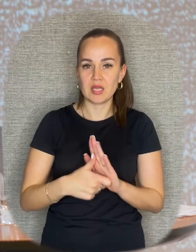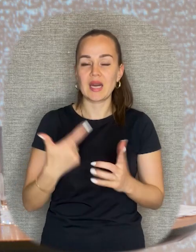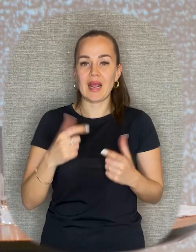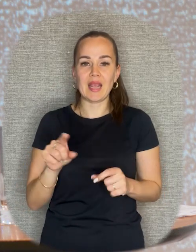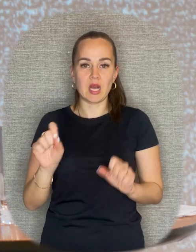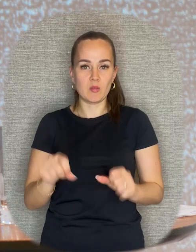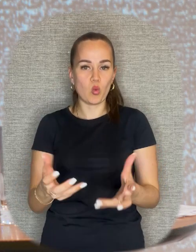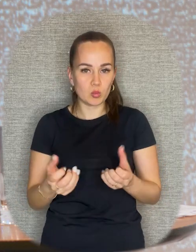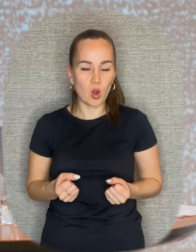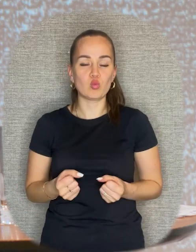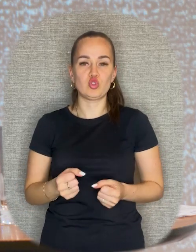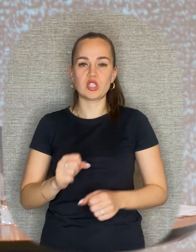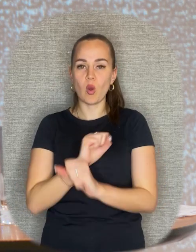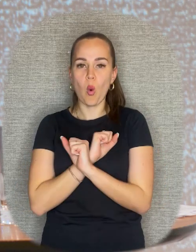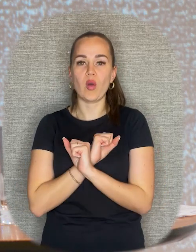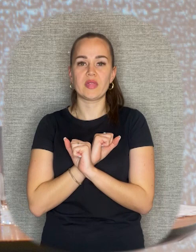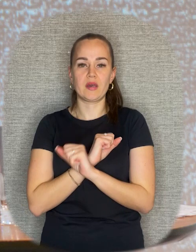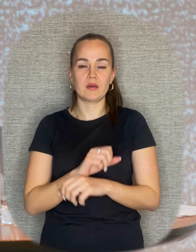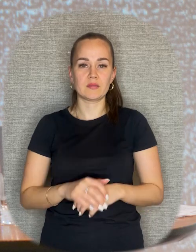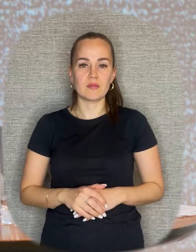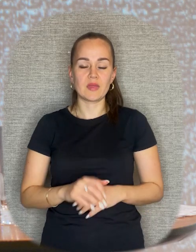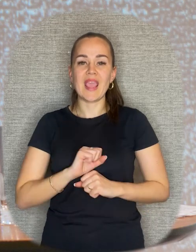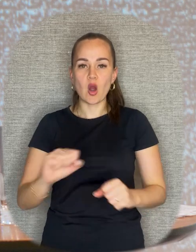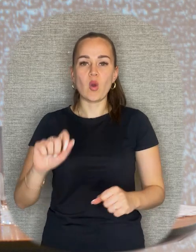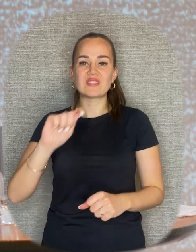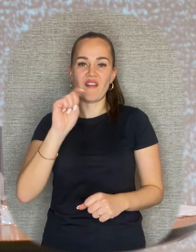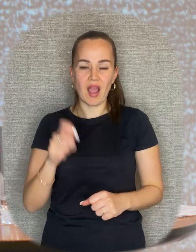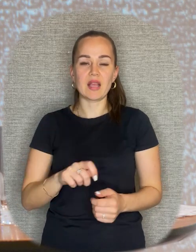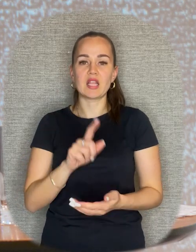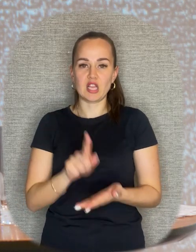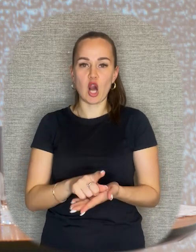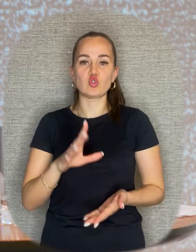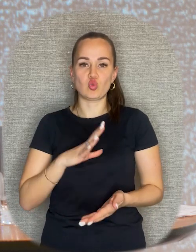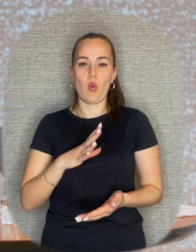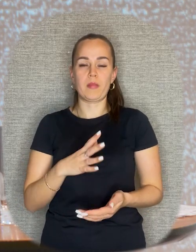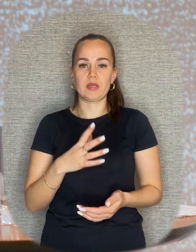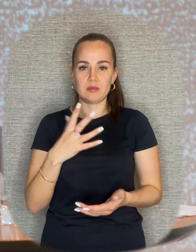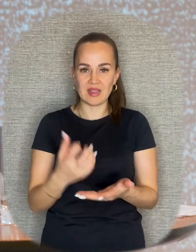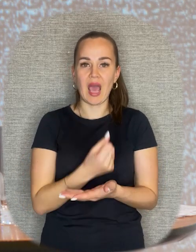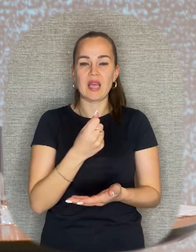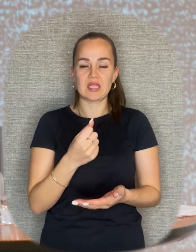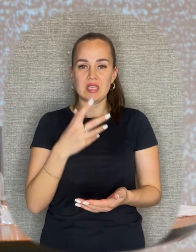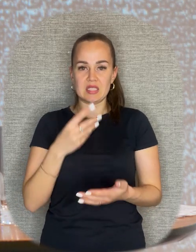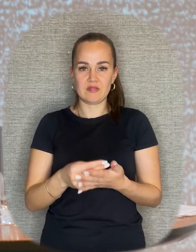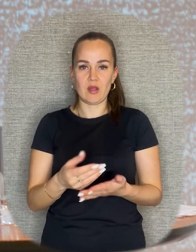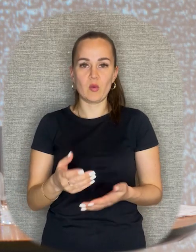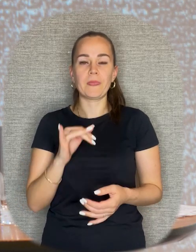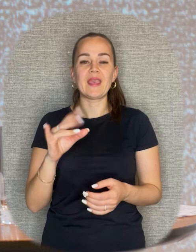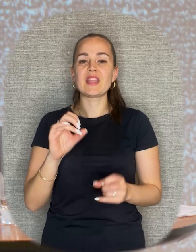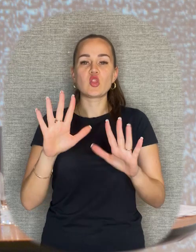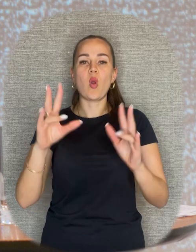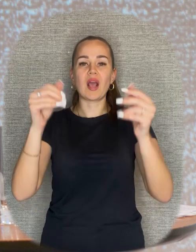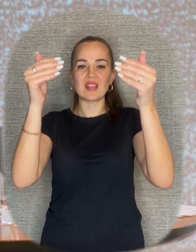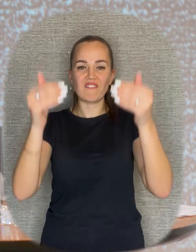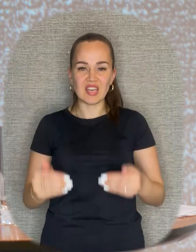обеспечить наших воин удоб комфортабельными квартирами в которых они смогут получить настоящий отдых героика войны